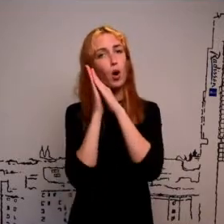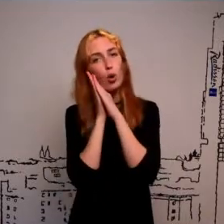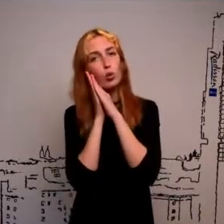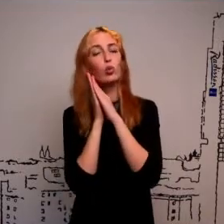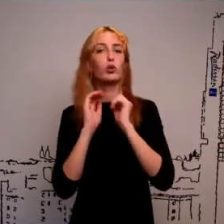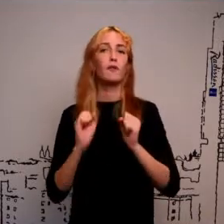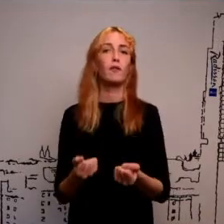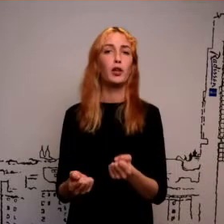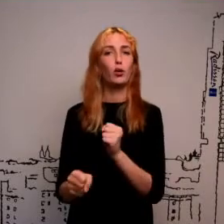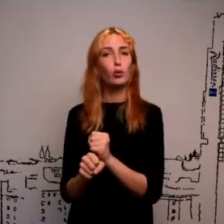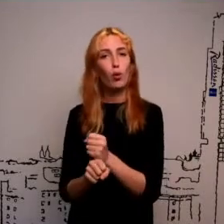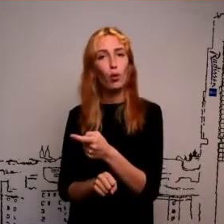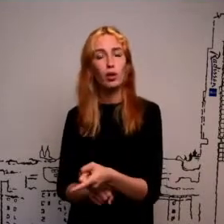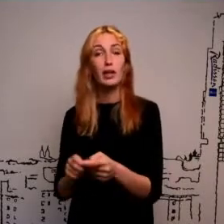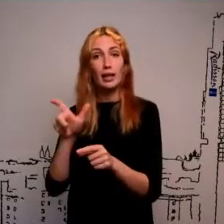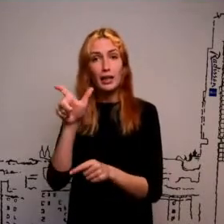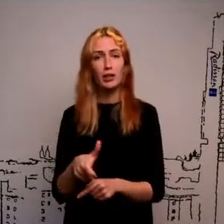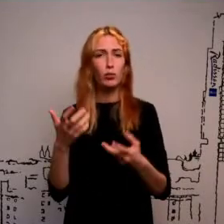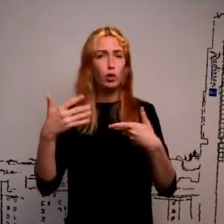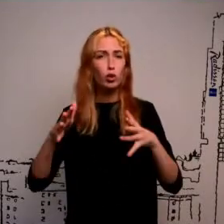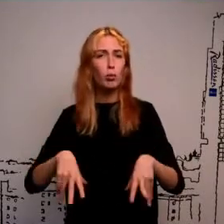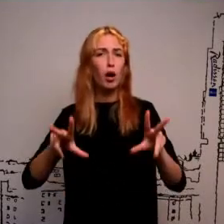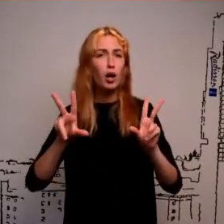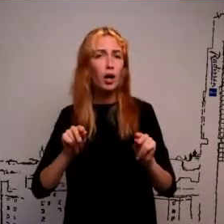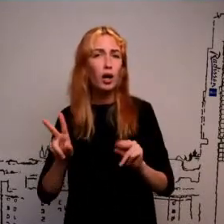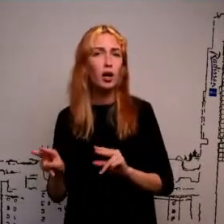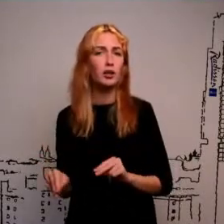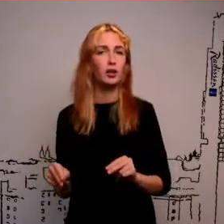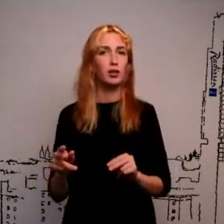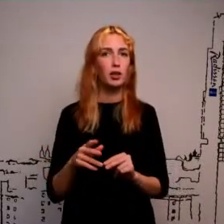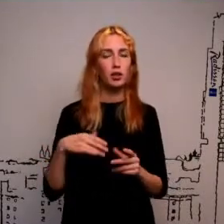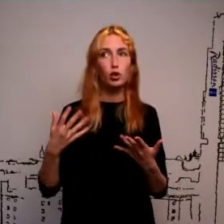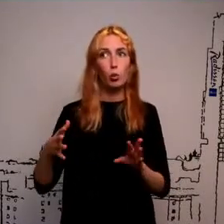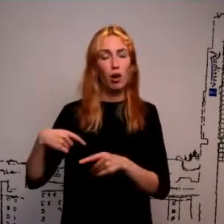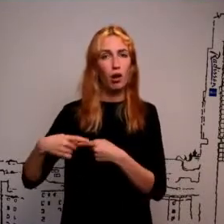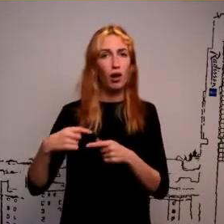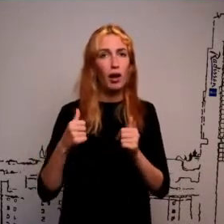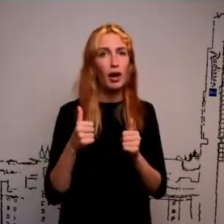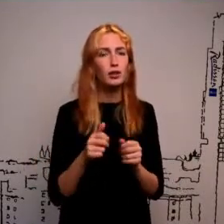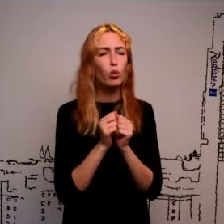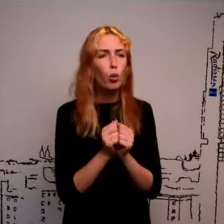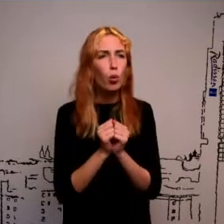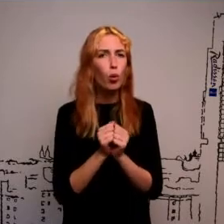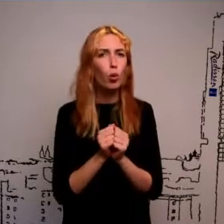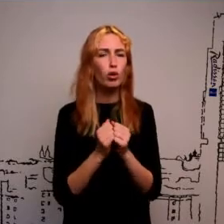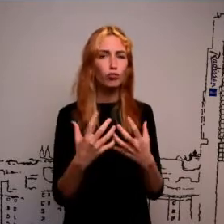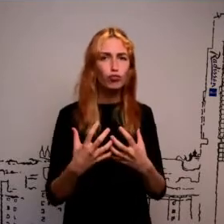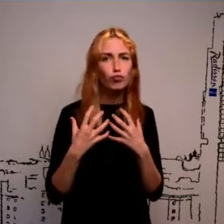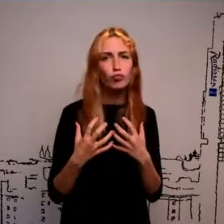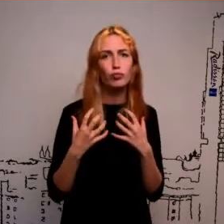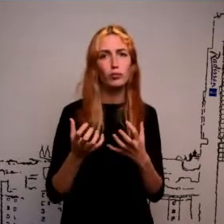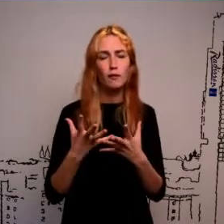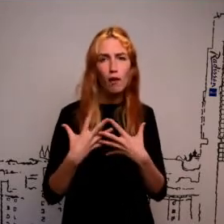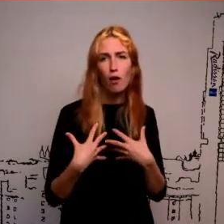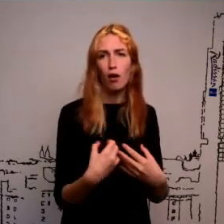juba töö juures ka, et ma, ta on juba nii õnnelik, eks, et tal on nagu hästi läinud, et teda hoitakse hästi nagu vastu